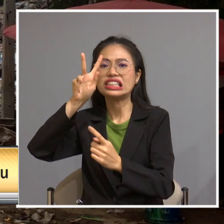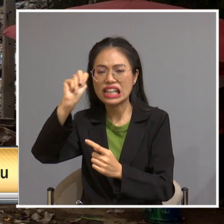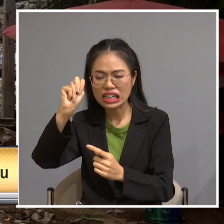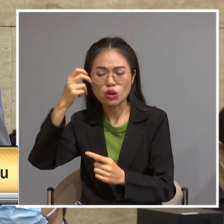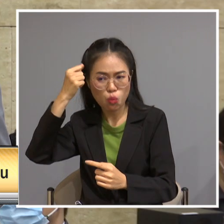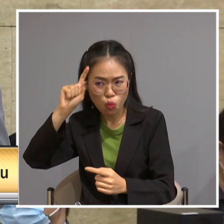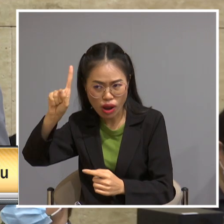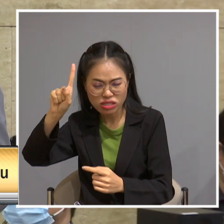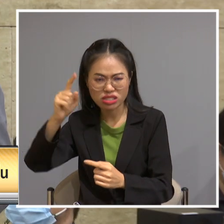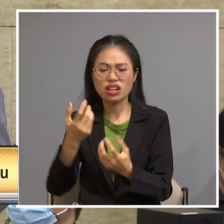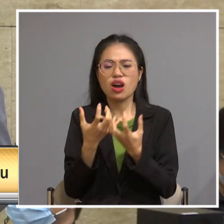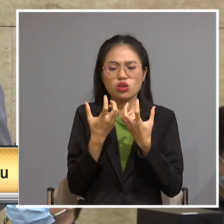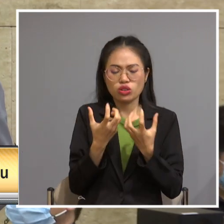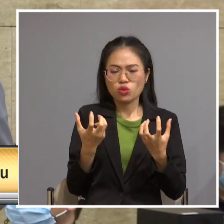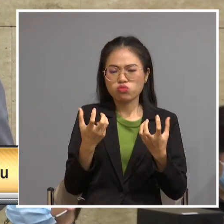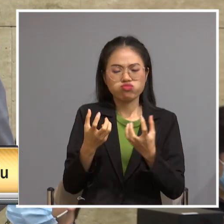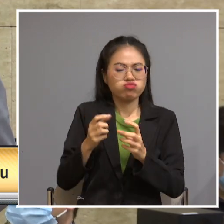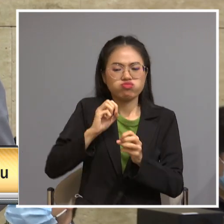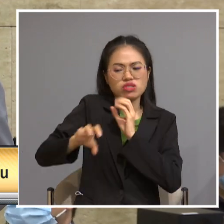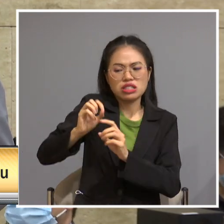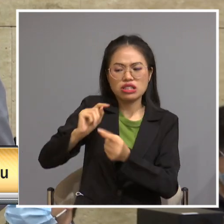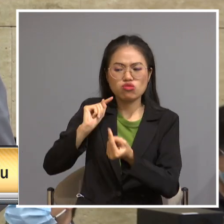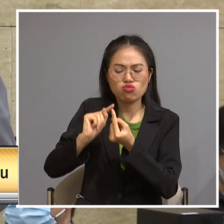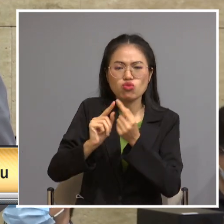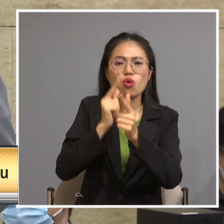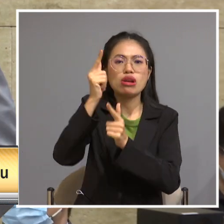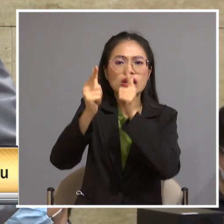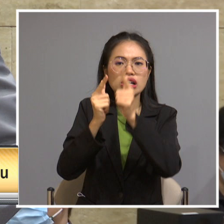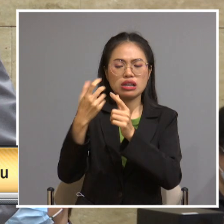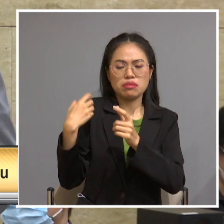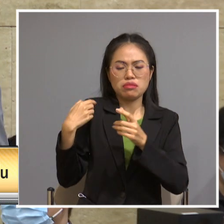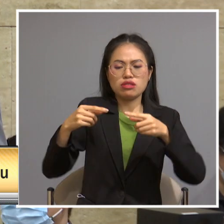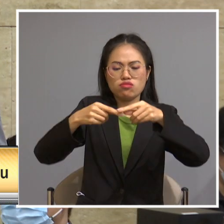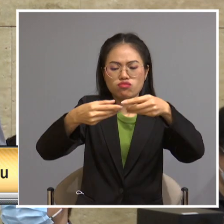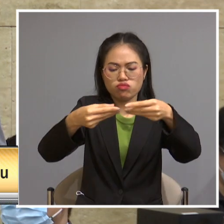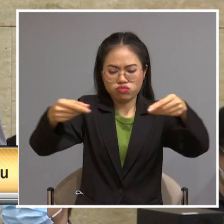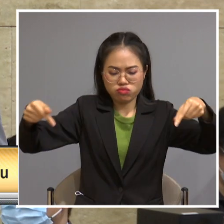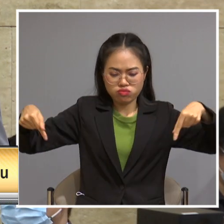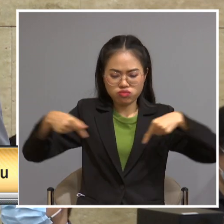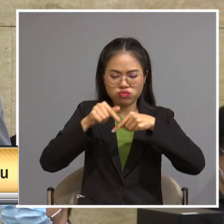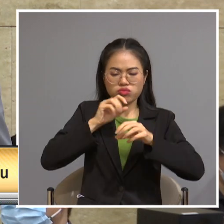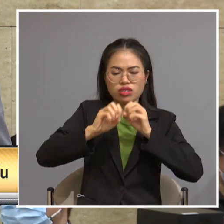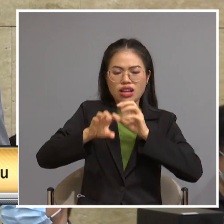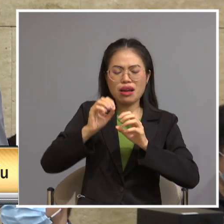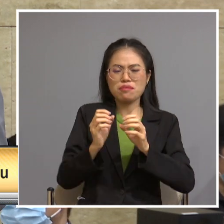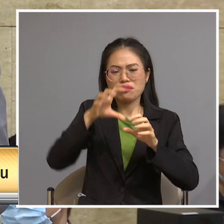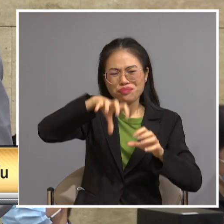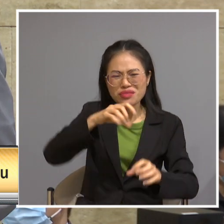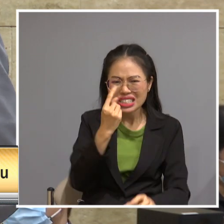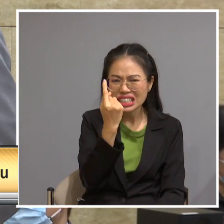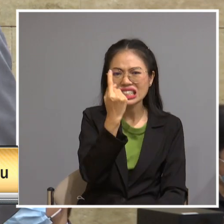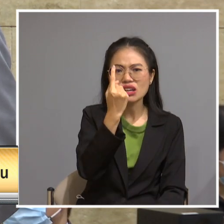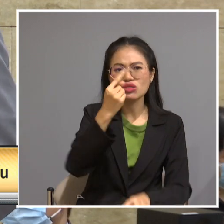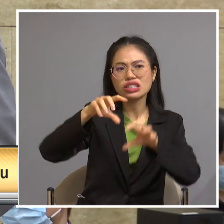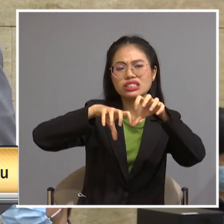จัหวดเลยมีสถานที่ที่ใช้กรมจัดขยะเพียงที่ถุกขลัฒนาเพีงแค่แ่งเดียวกันเอง